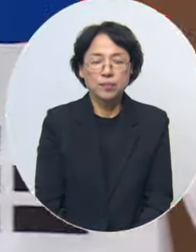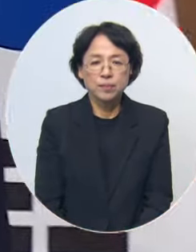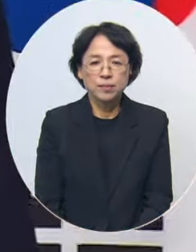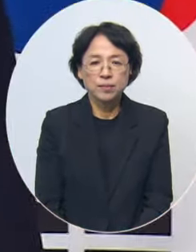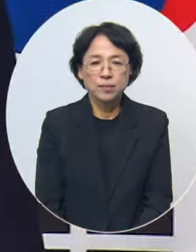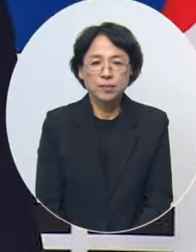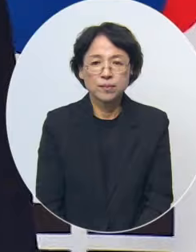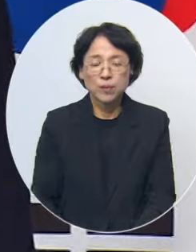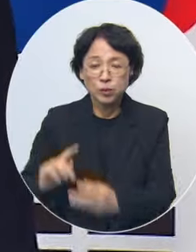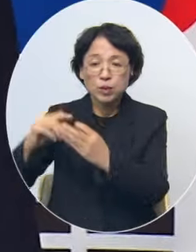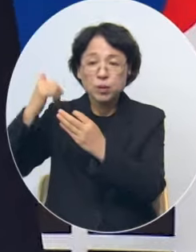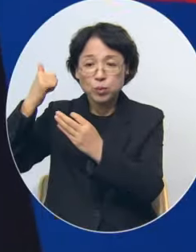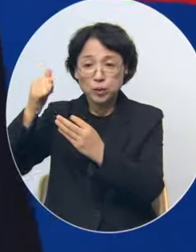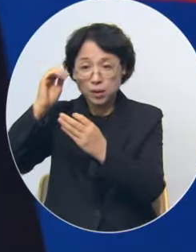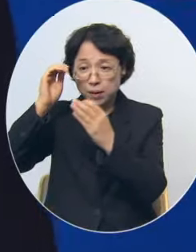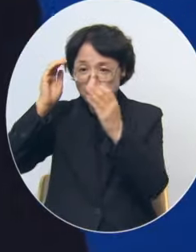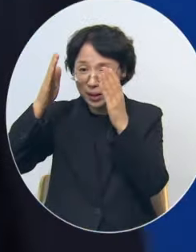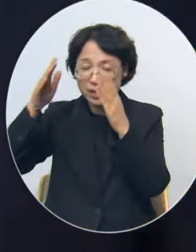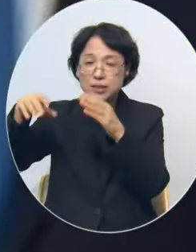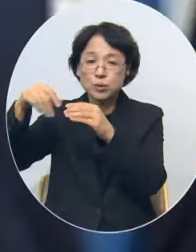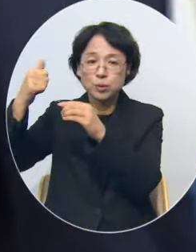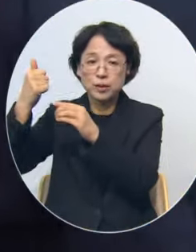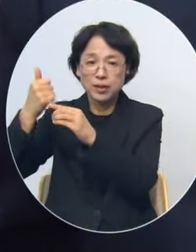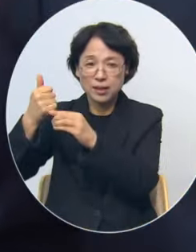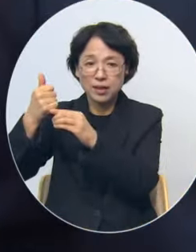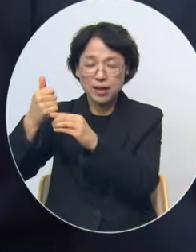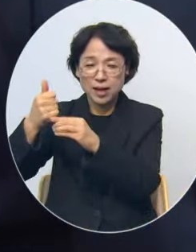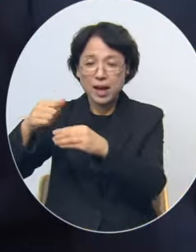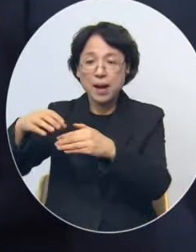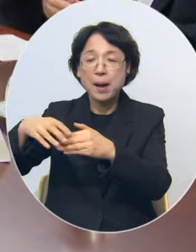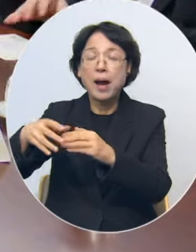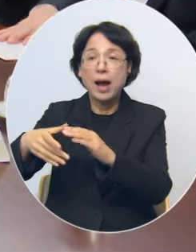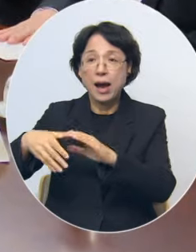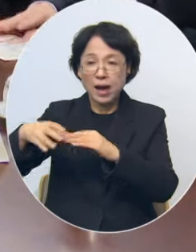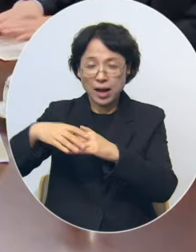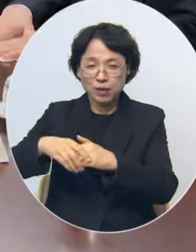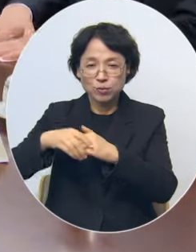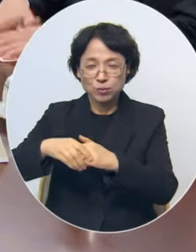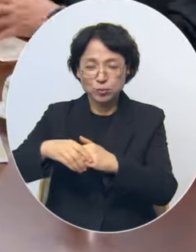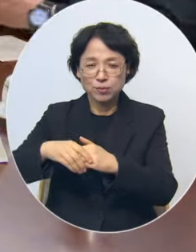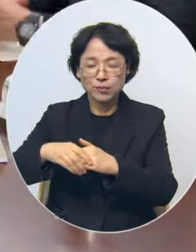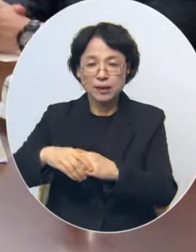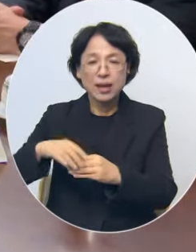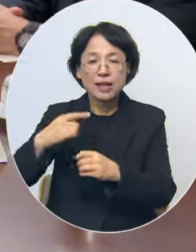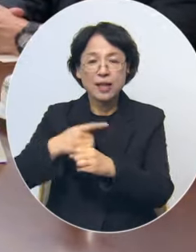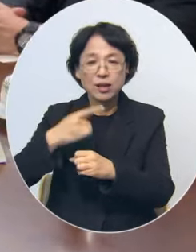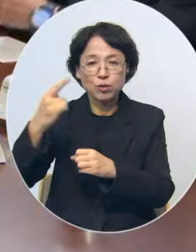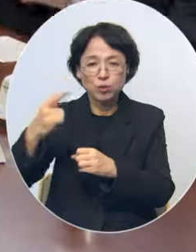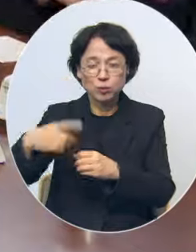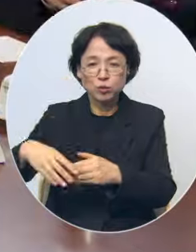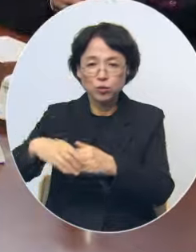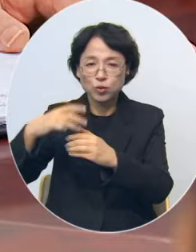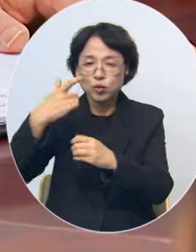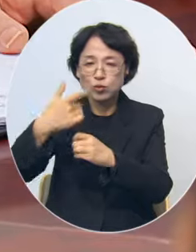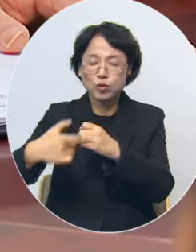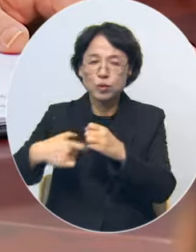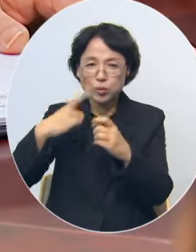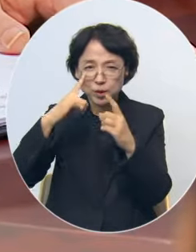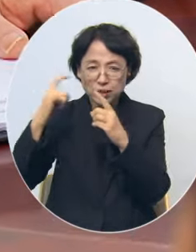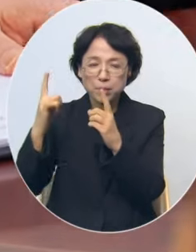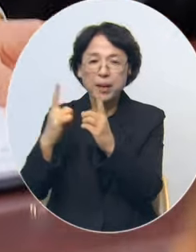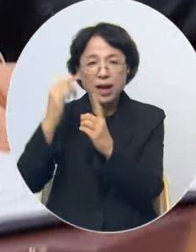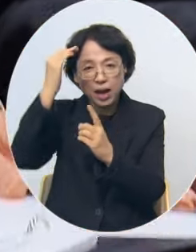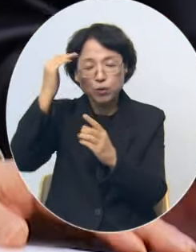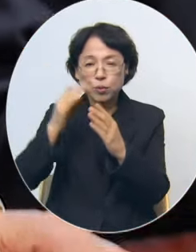윤석열 대통령과 안와르 말레이시아 총리가 반갑게 악수합니다. 윤 대통령이 내년도 수교 65주년을 앞두고